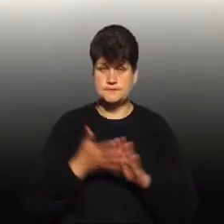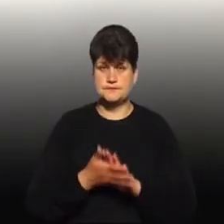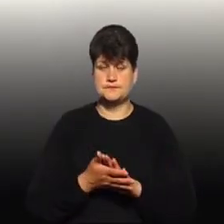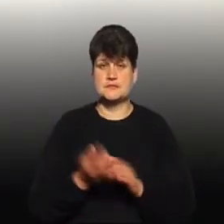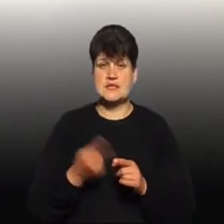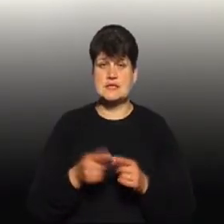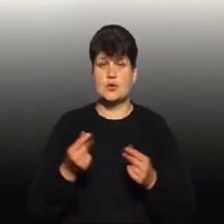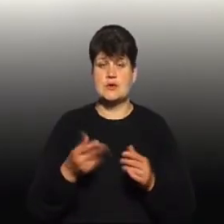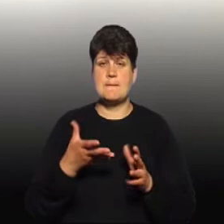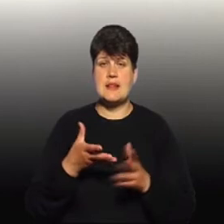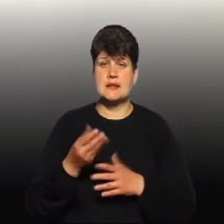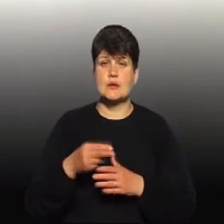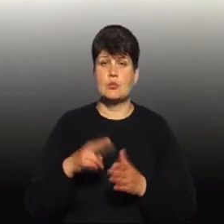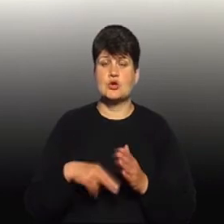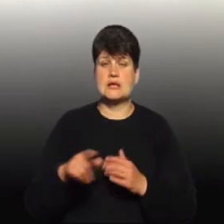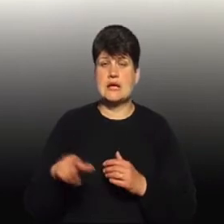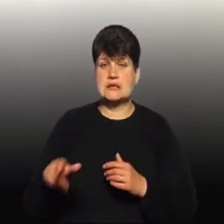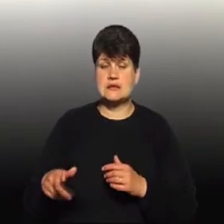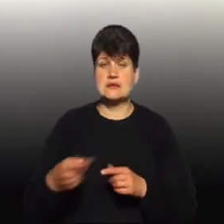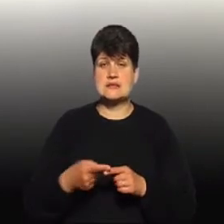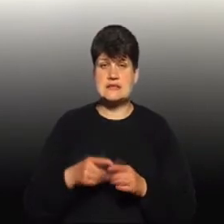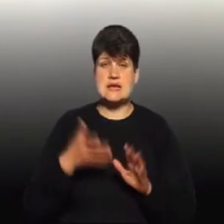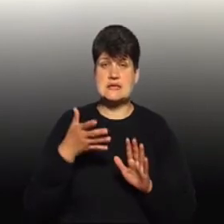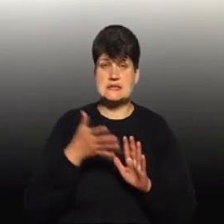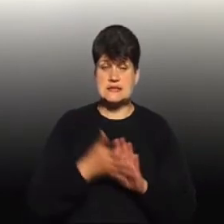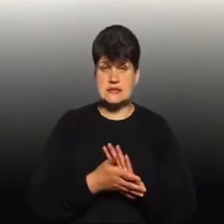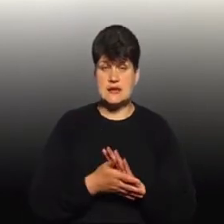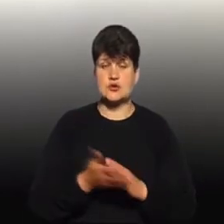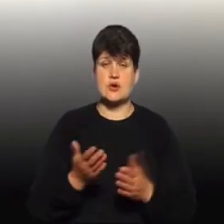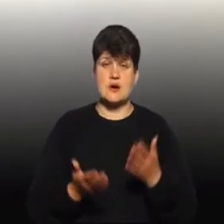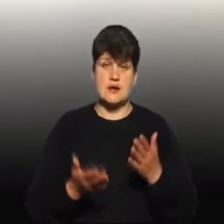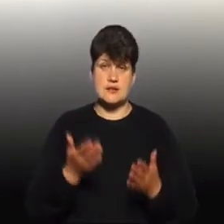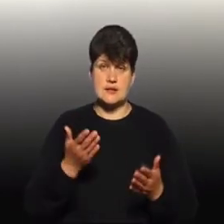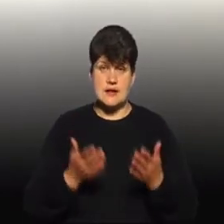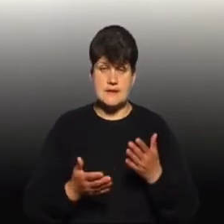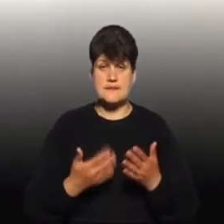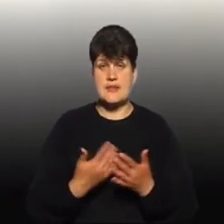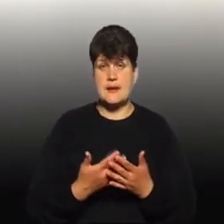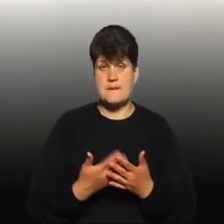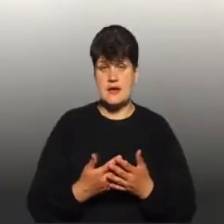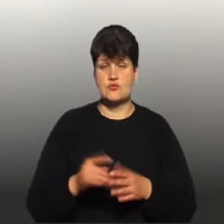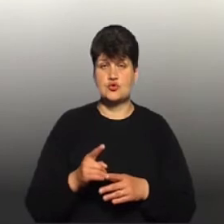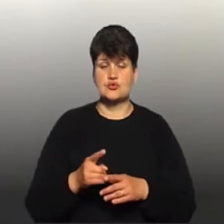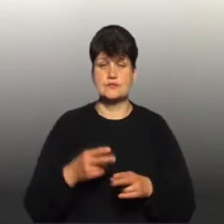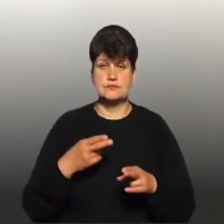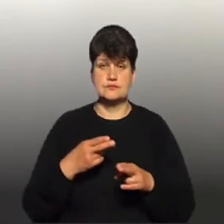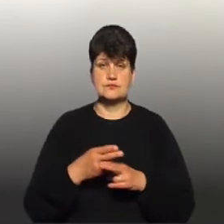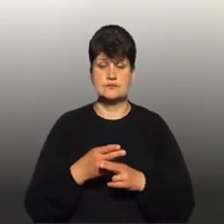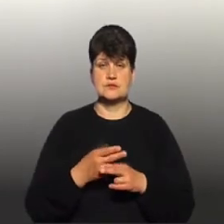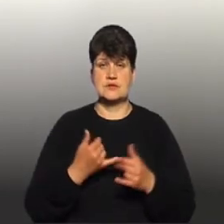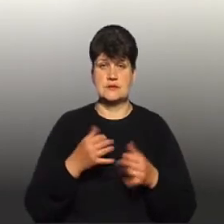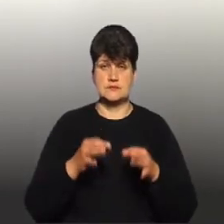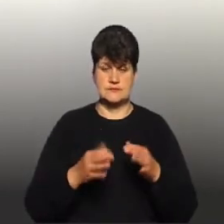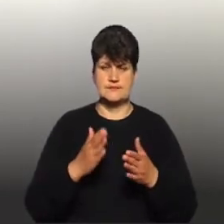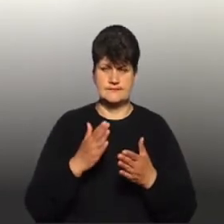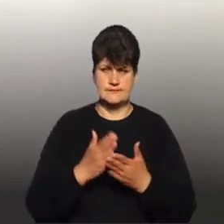так? І це є затратно. Але, напевно, що шкода все ж таки для довкілля є. І для людини